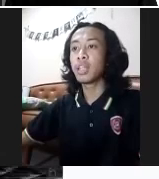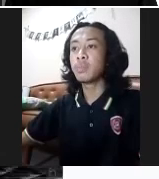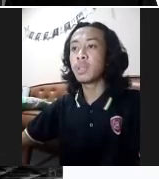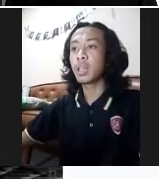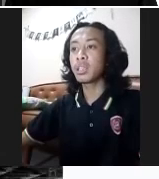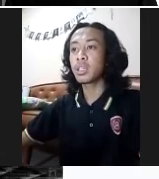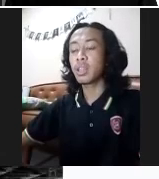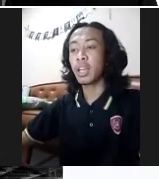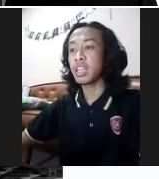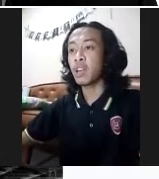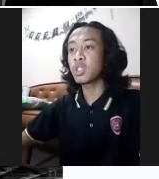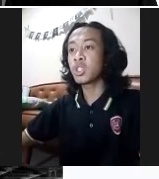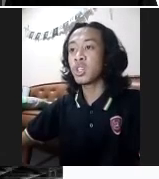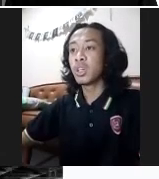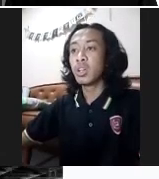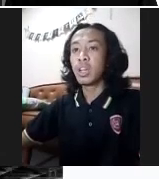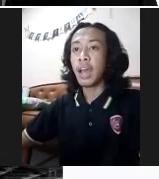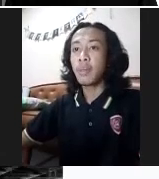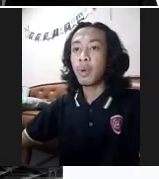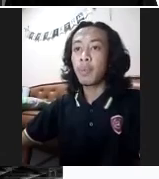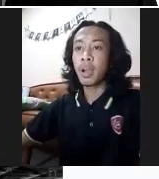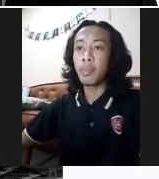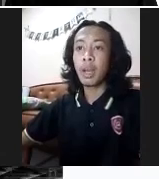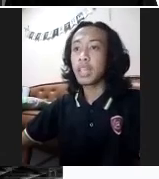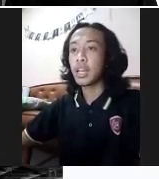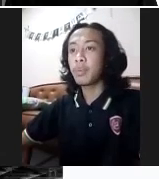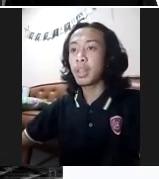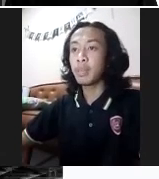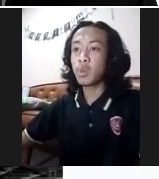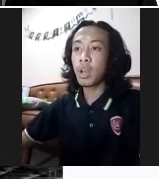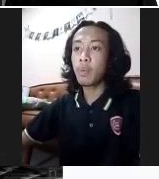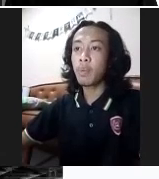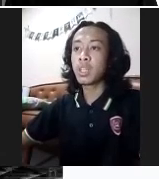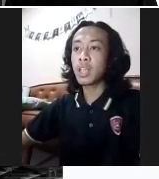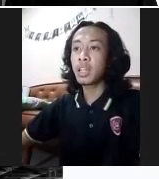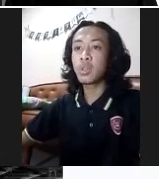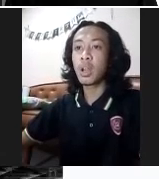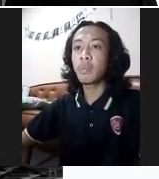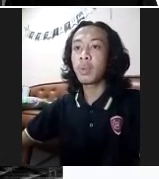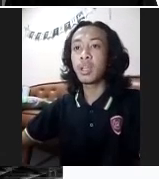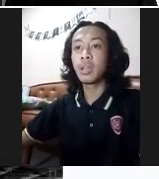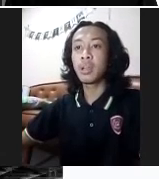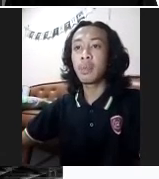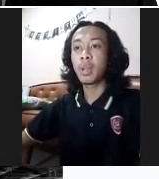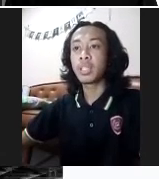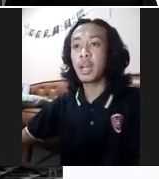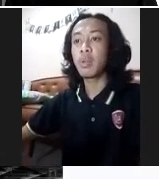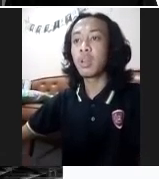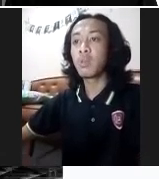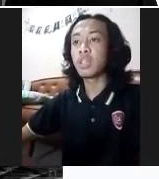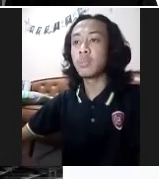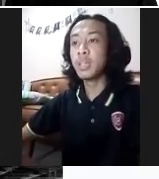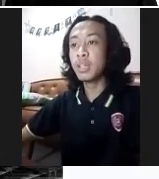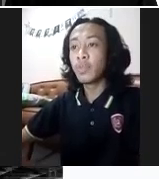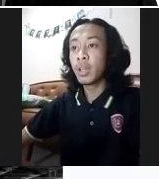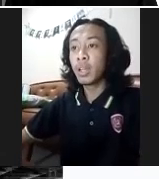dualisme teknik halus dan pengerjaannya primitif. Sekolah Paulista di sekolah direferensikan melalui